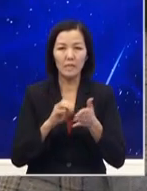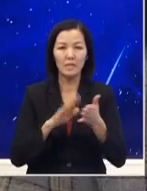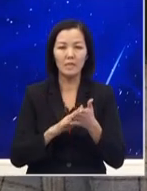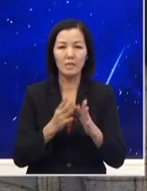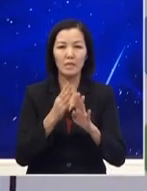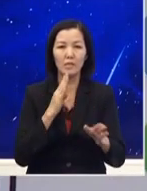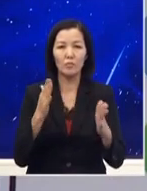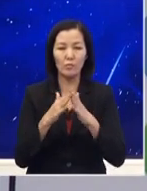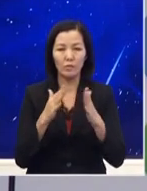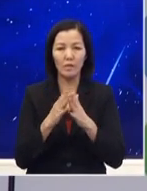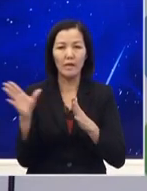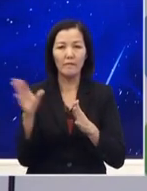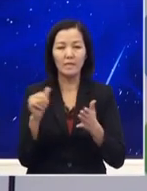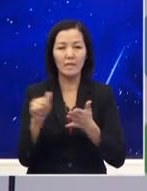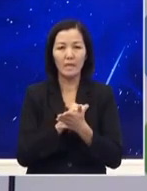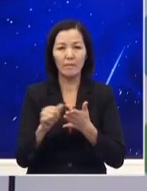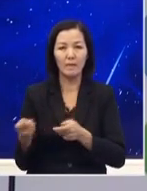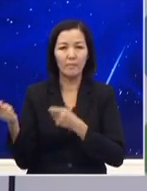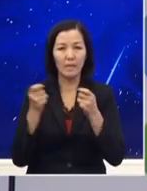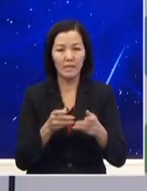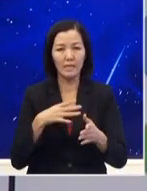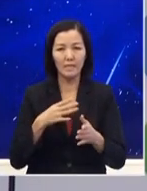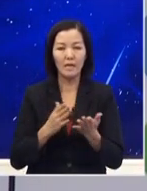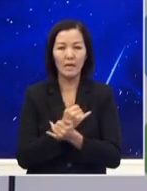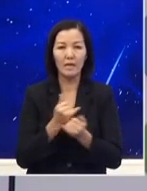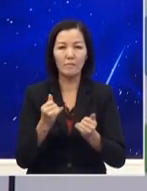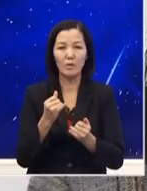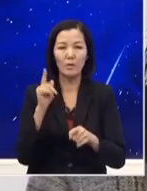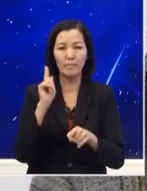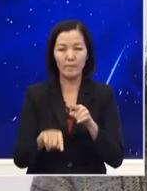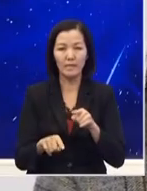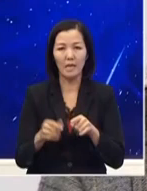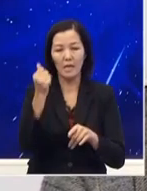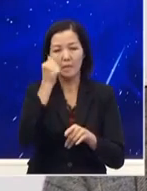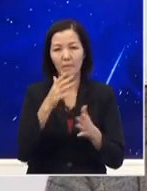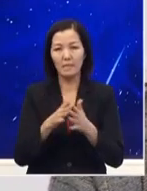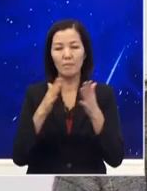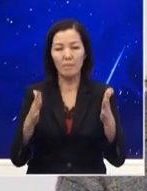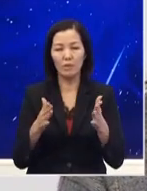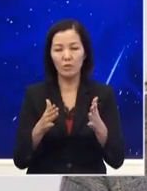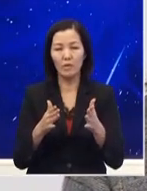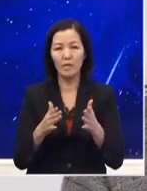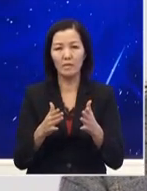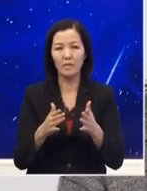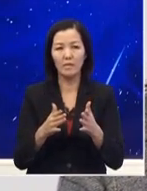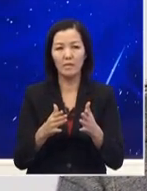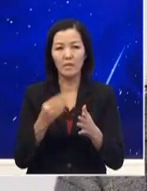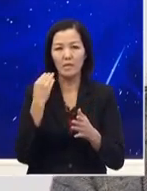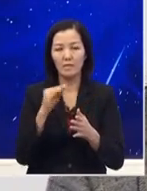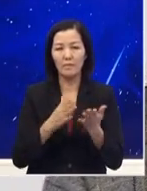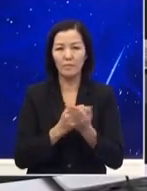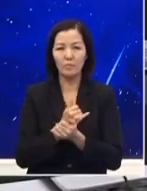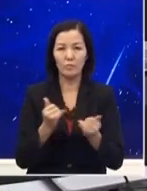очереди на жилье. Все необходимые документы принесла. Меня обслужили очень быстро. Спасибо большое специалистам за профессиональную